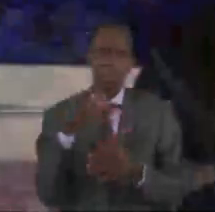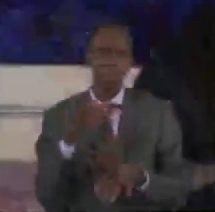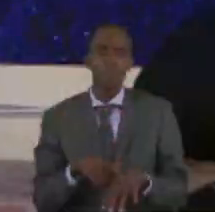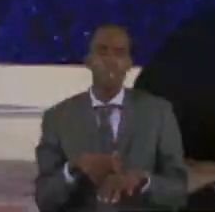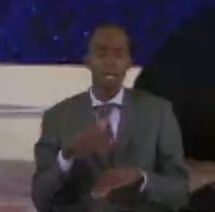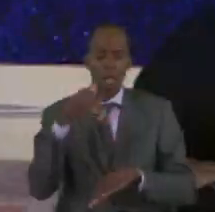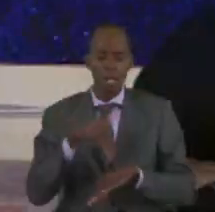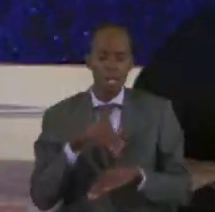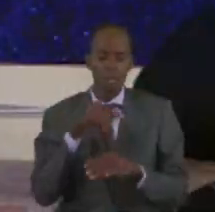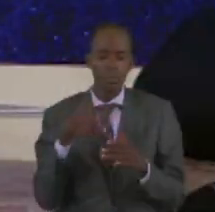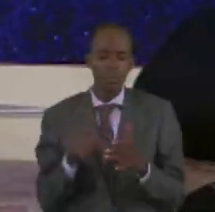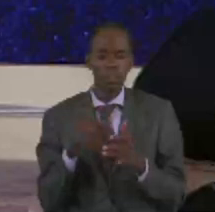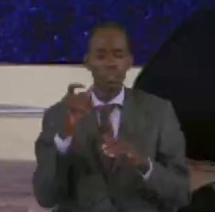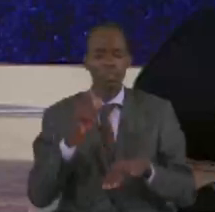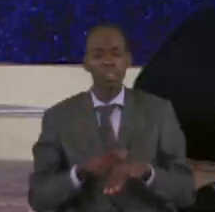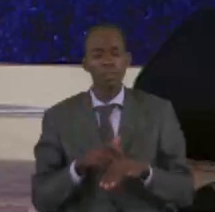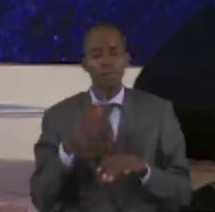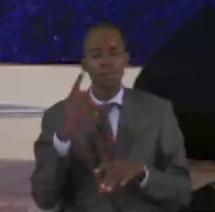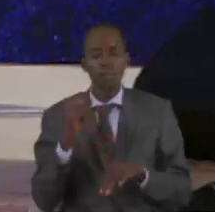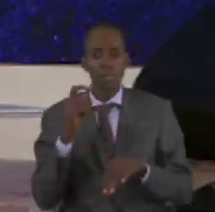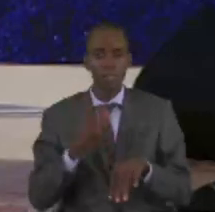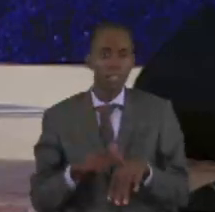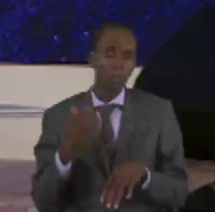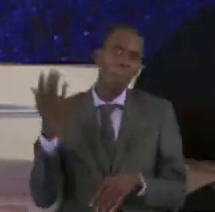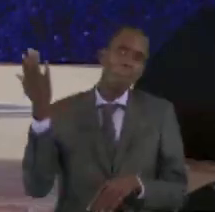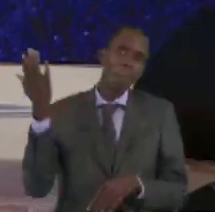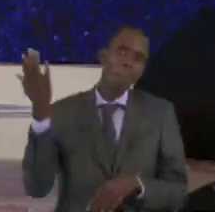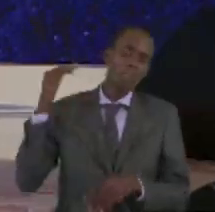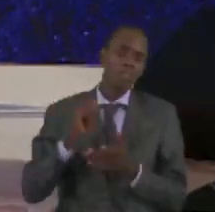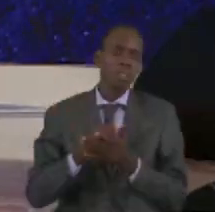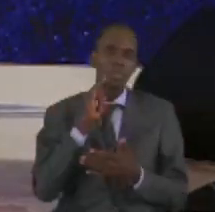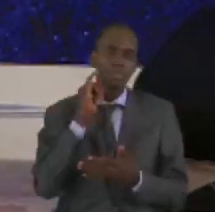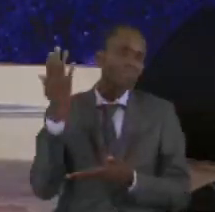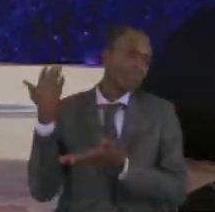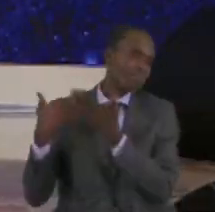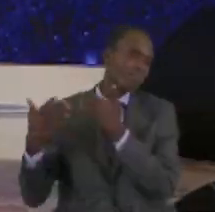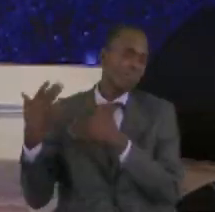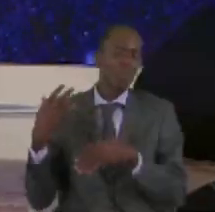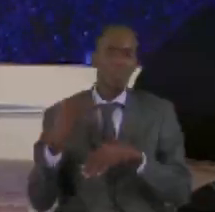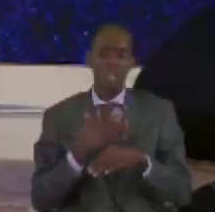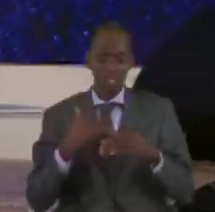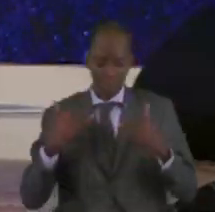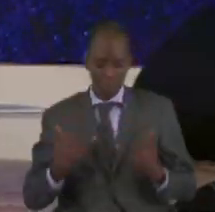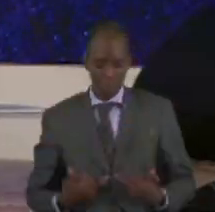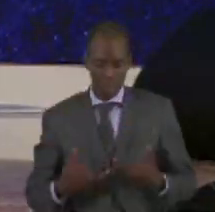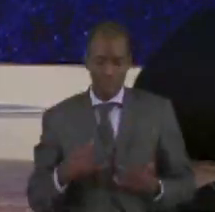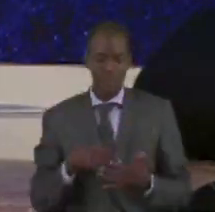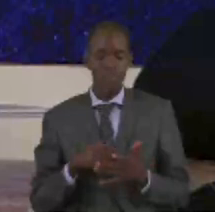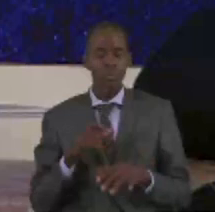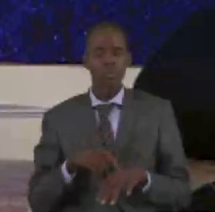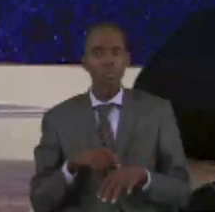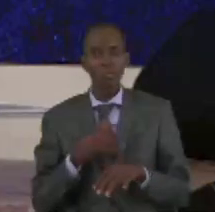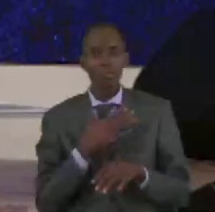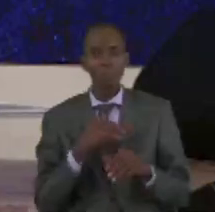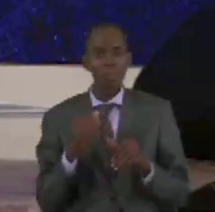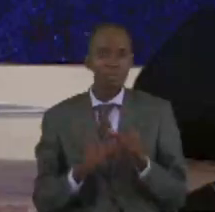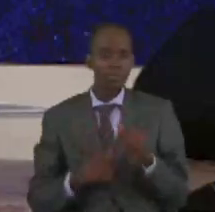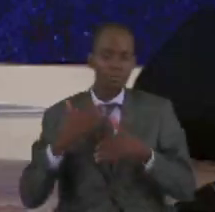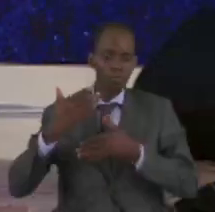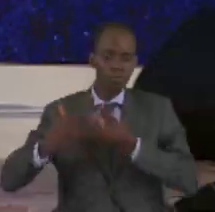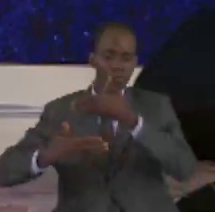de montrer sa justice, c'est-à-dire dans le temps présent, en ce temps-ci, le temps passé n'est plus dans le